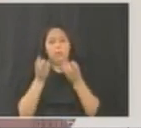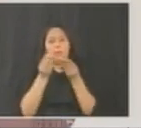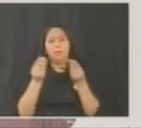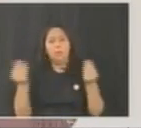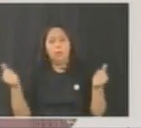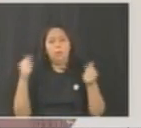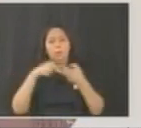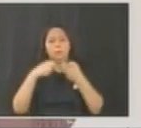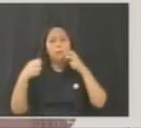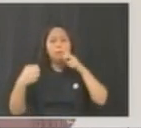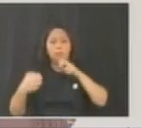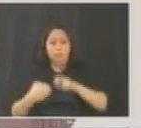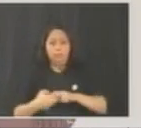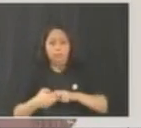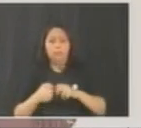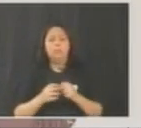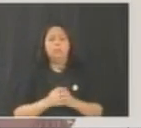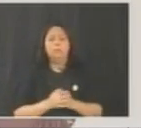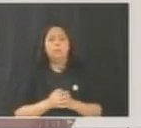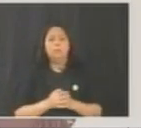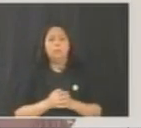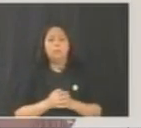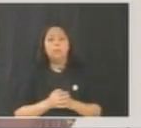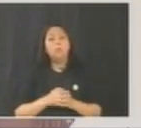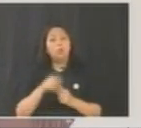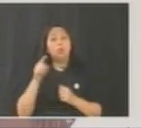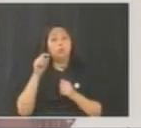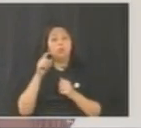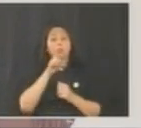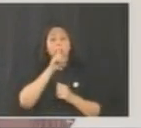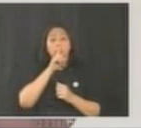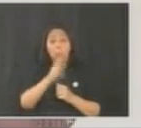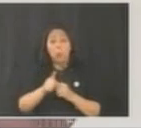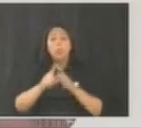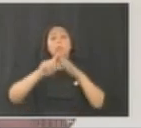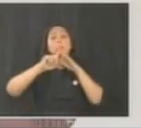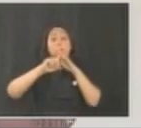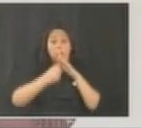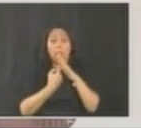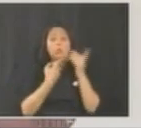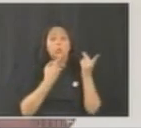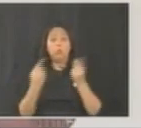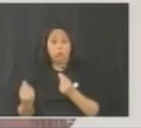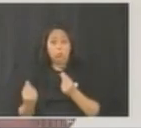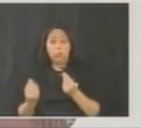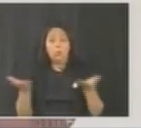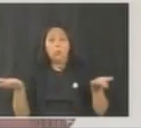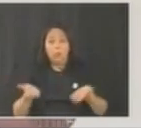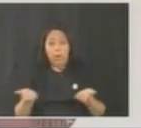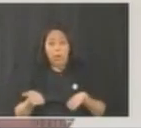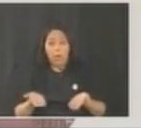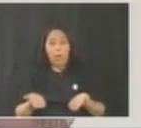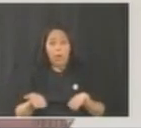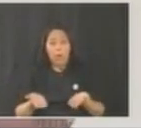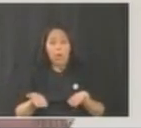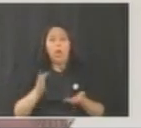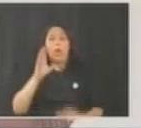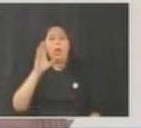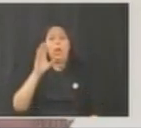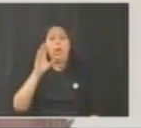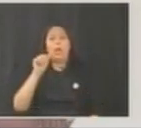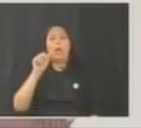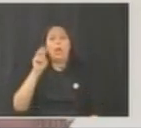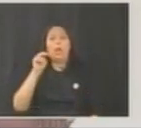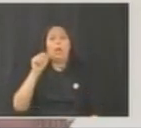matugunan. Ito ang sinimula na nating gawin sa ating distrito sa lalawigan ng Camarines